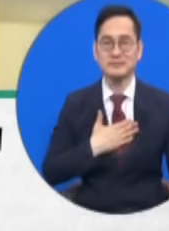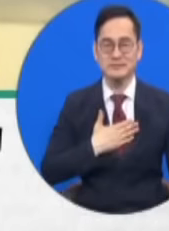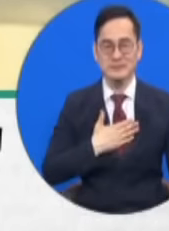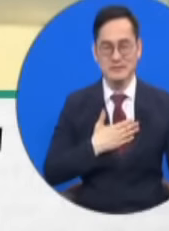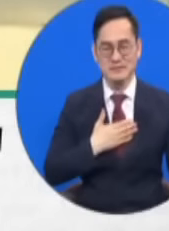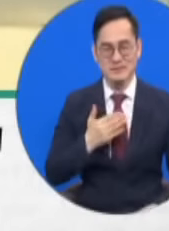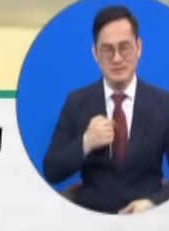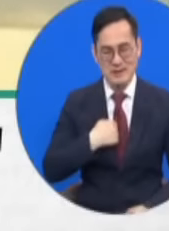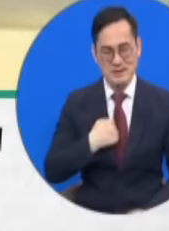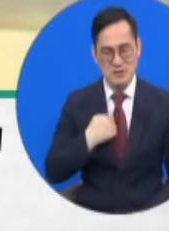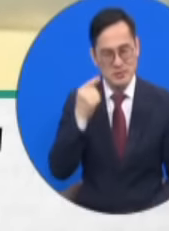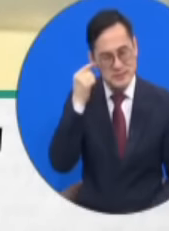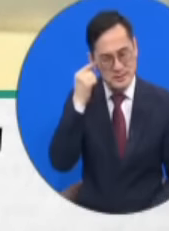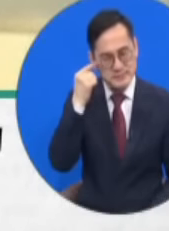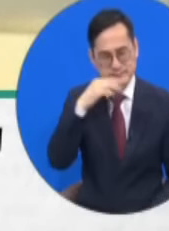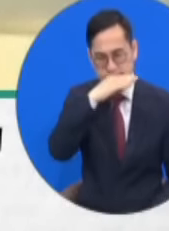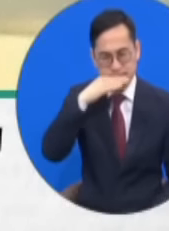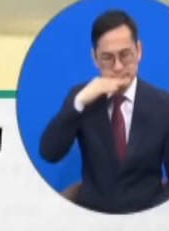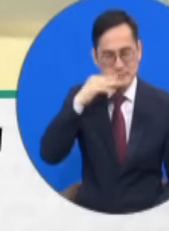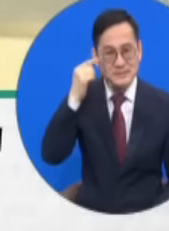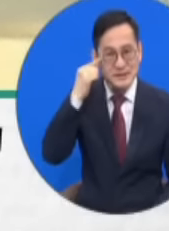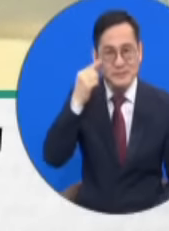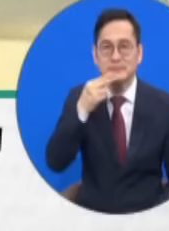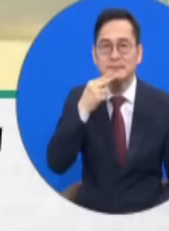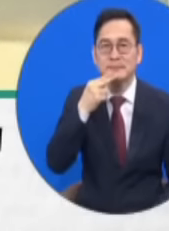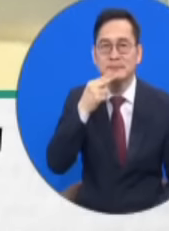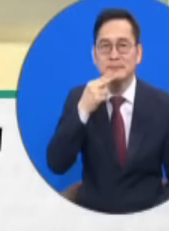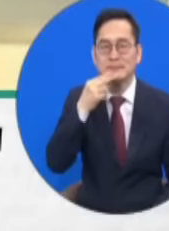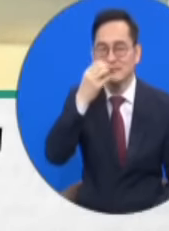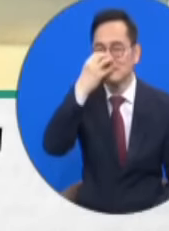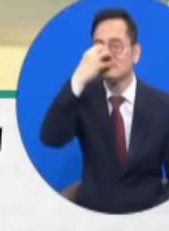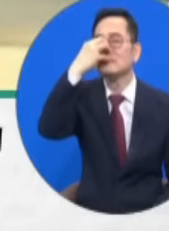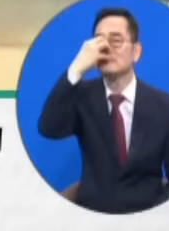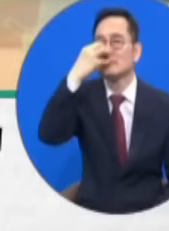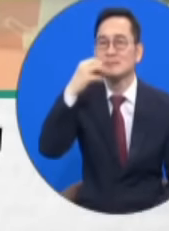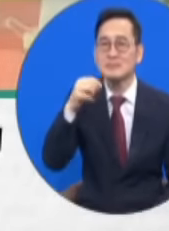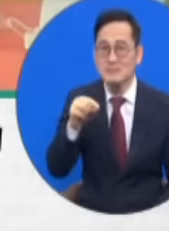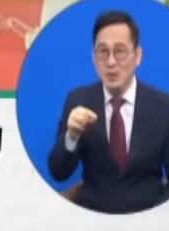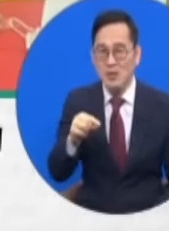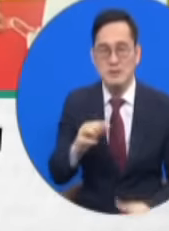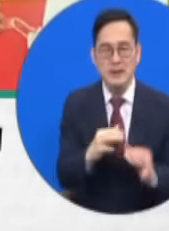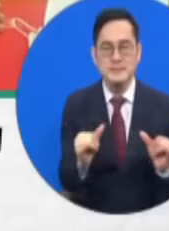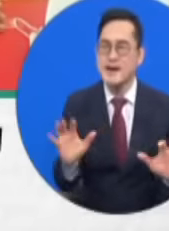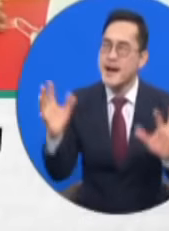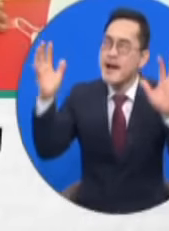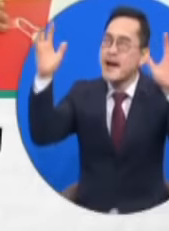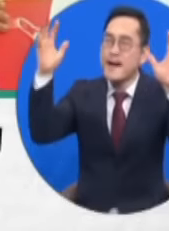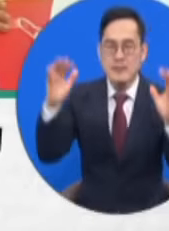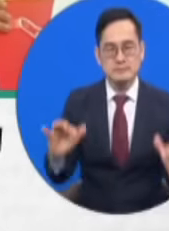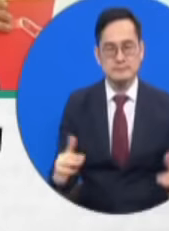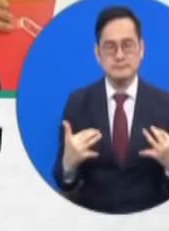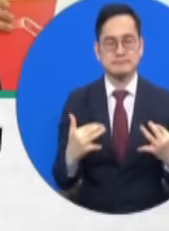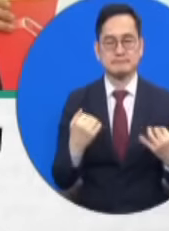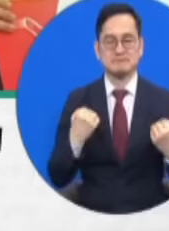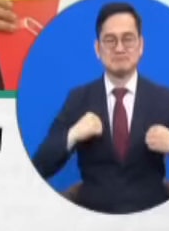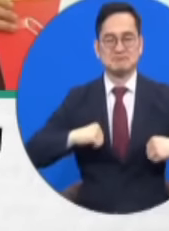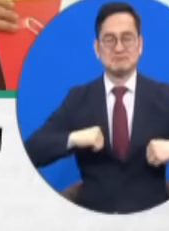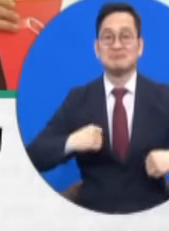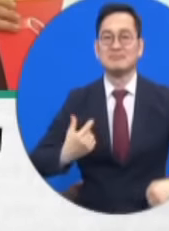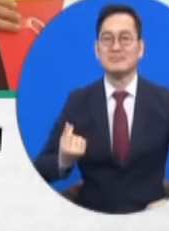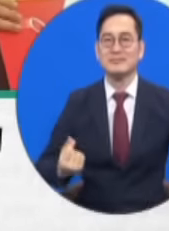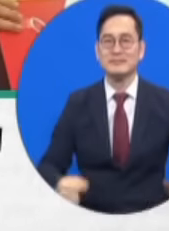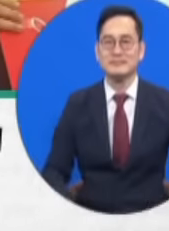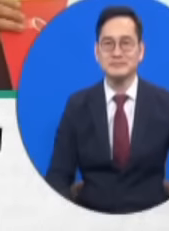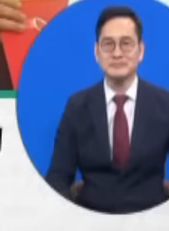오는 거거든요. 저는 정말 그래요. 이제까지 수많은 선거를 치러보고 직접 뛰어보기도 했지만 이런 선거